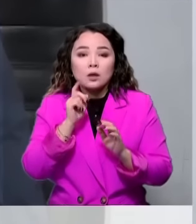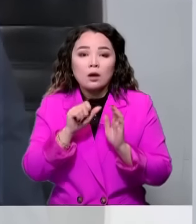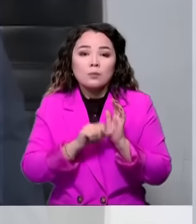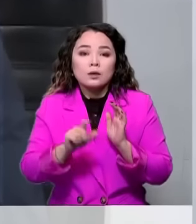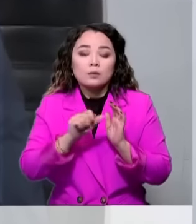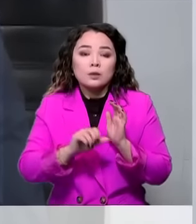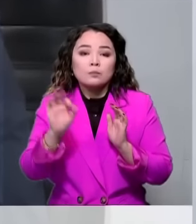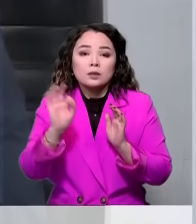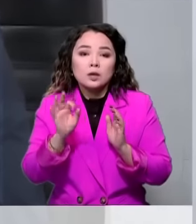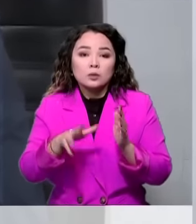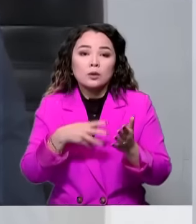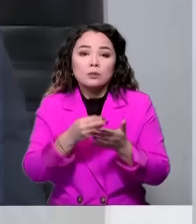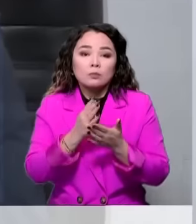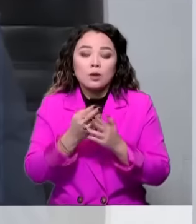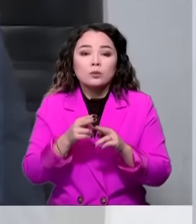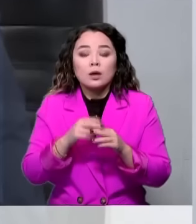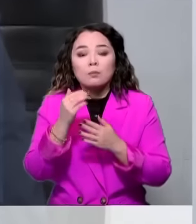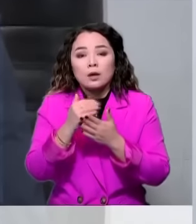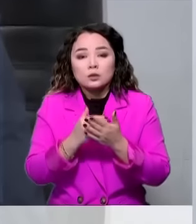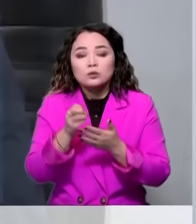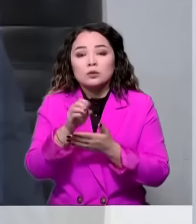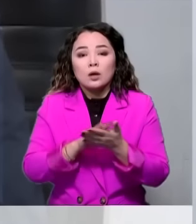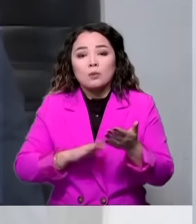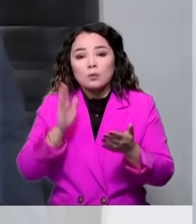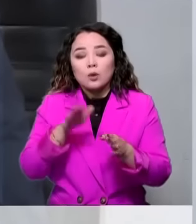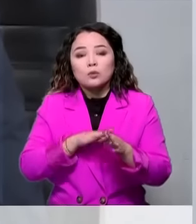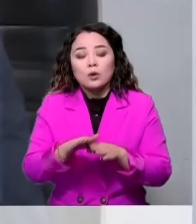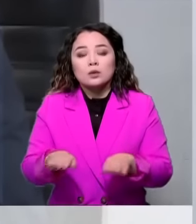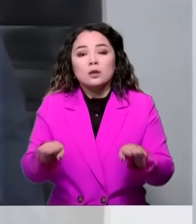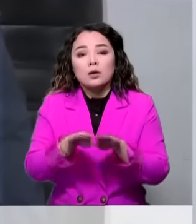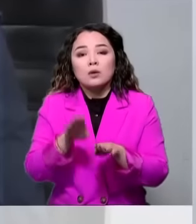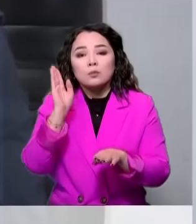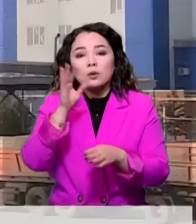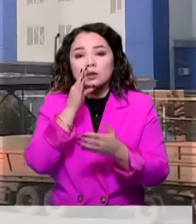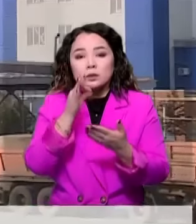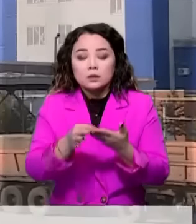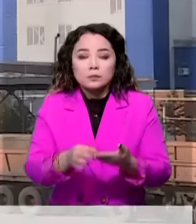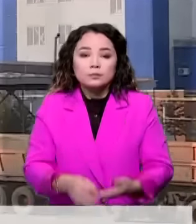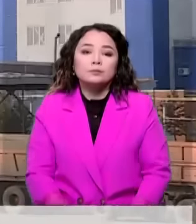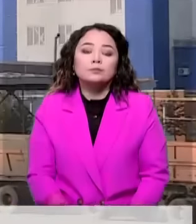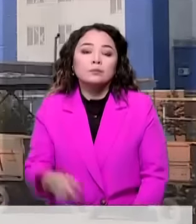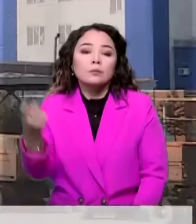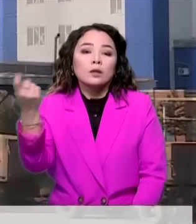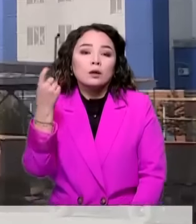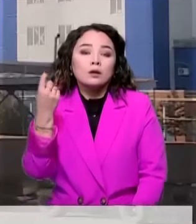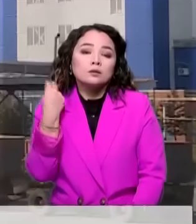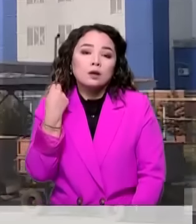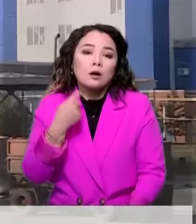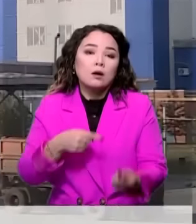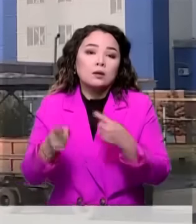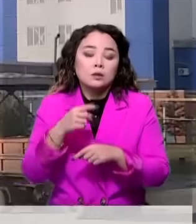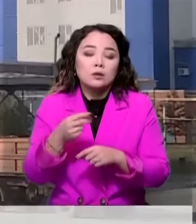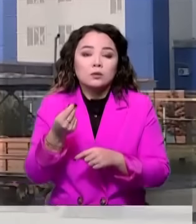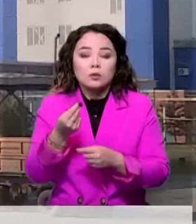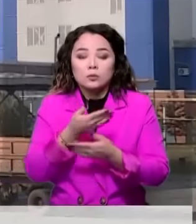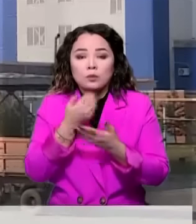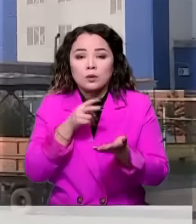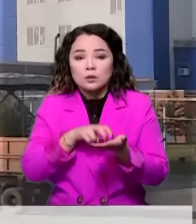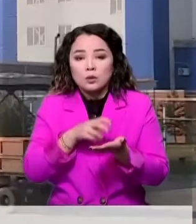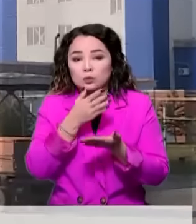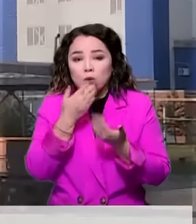60%-ы өтелді. Бұл бағдарлама жалғасады және толық жабылады деген ойдамыз. шаруалар қарызды қайтарудан қашып отырған жоқ,